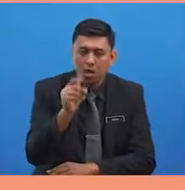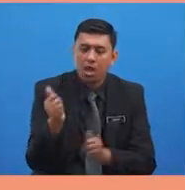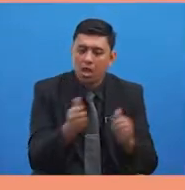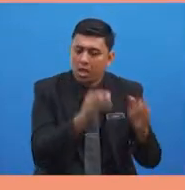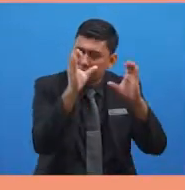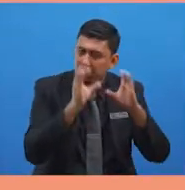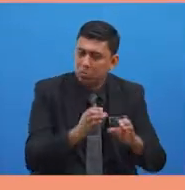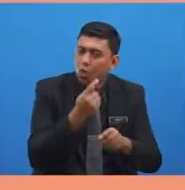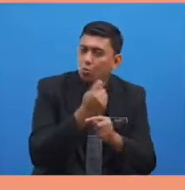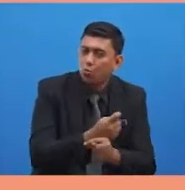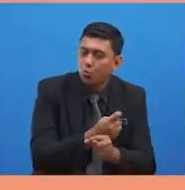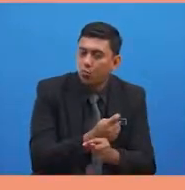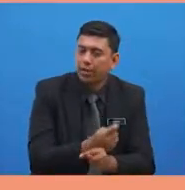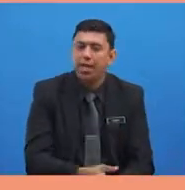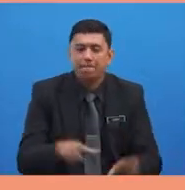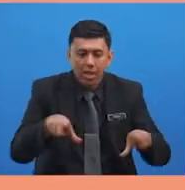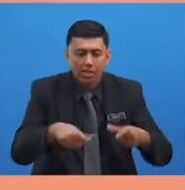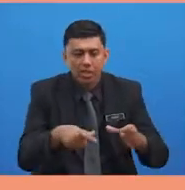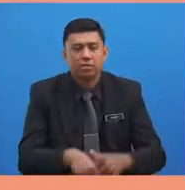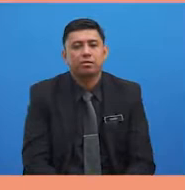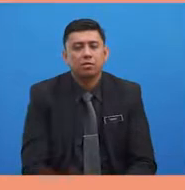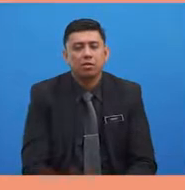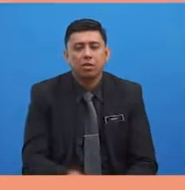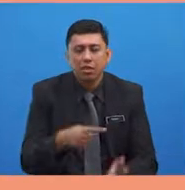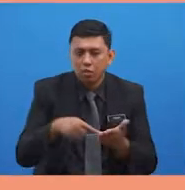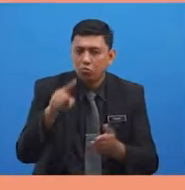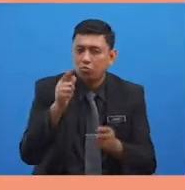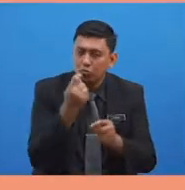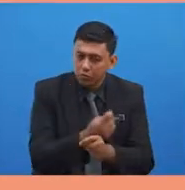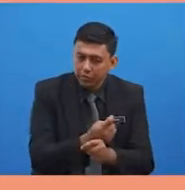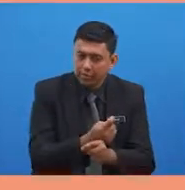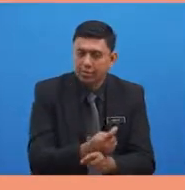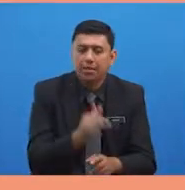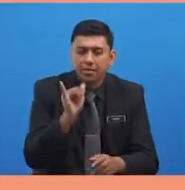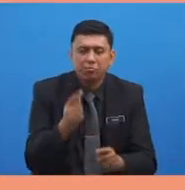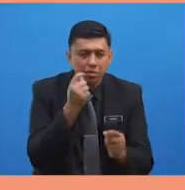yang ditugaskan melaksanakan sesuatu tugas yang spesifik.